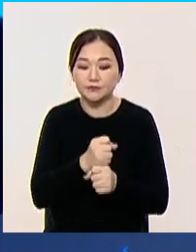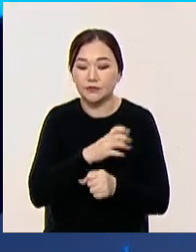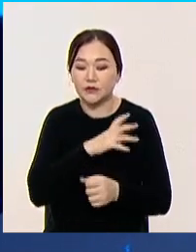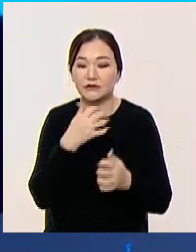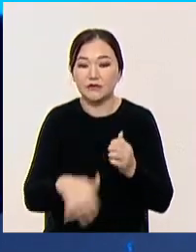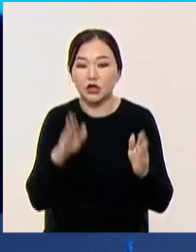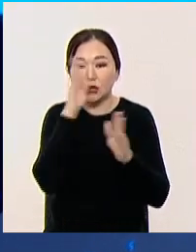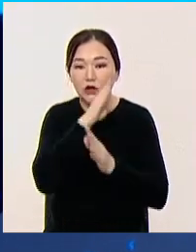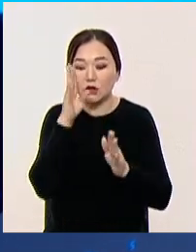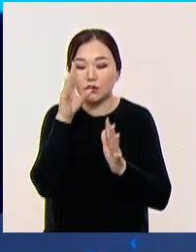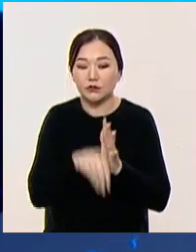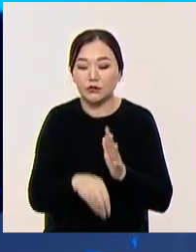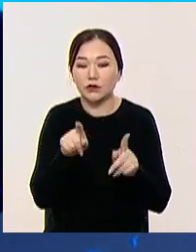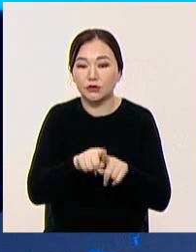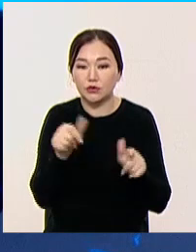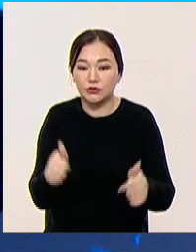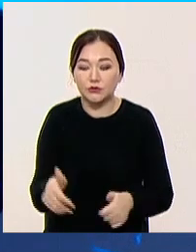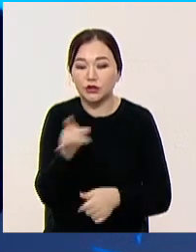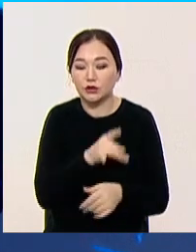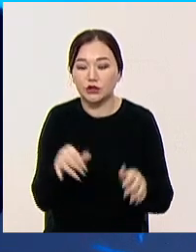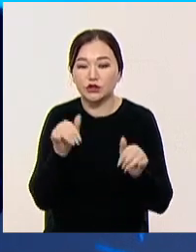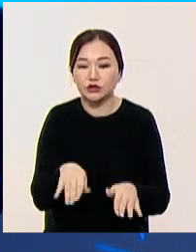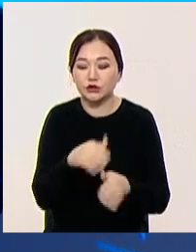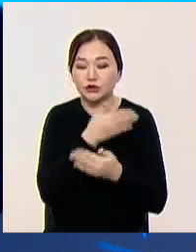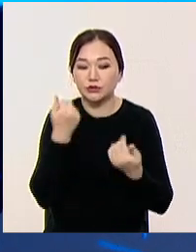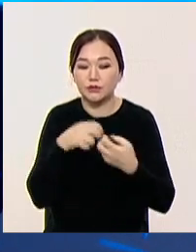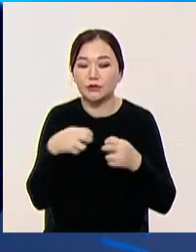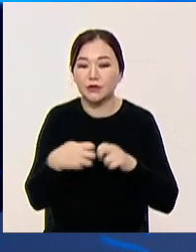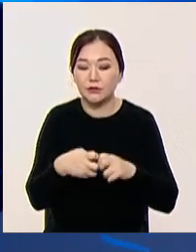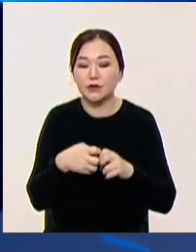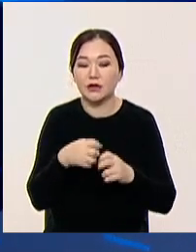сфере экологии. Таким образом, в регионе не решаются конкретные проблемы,